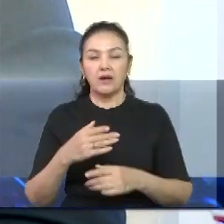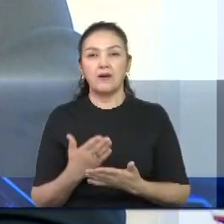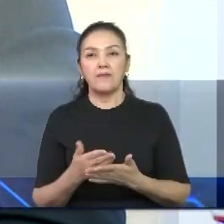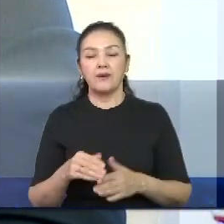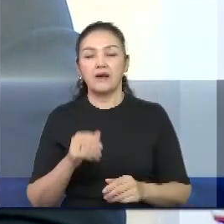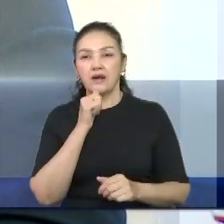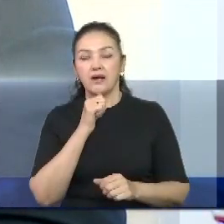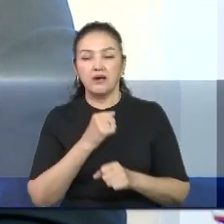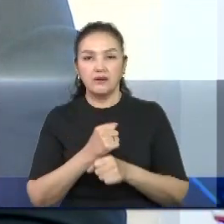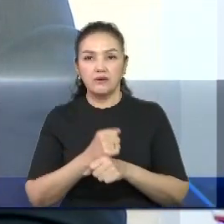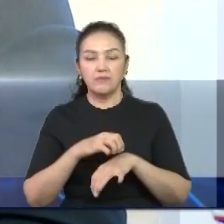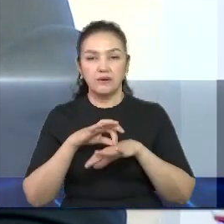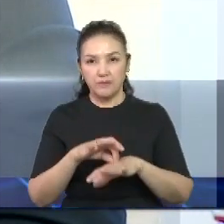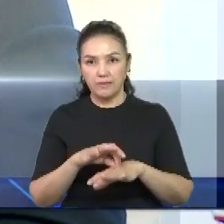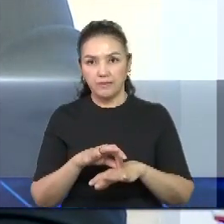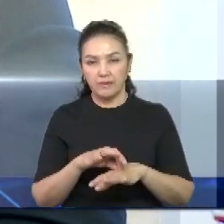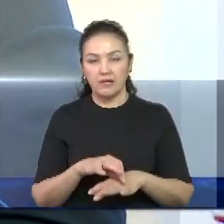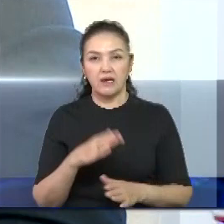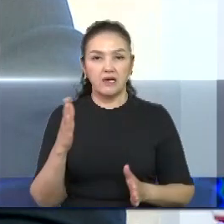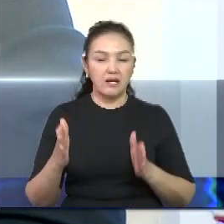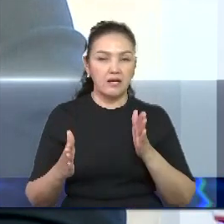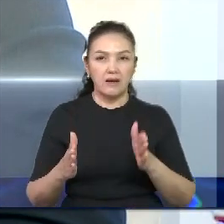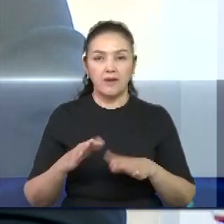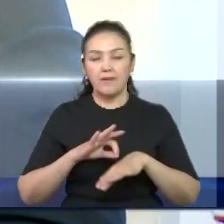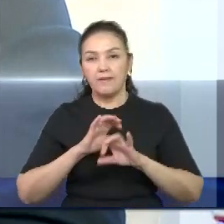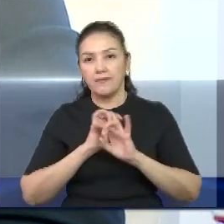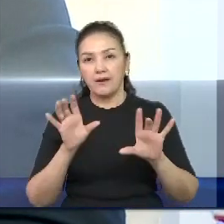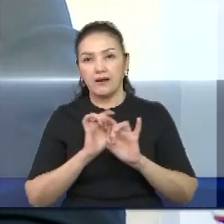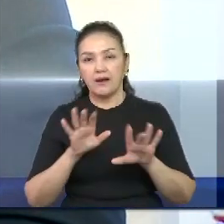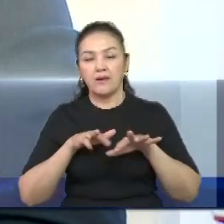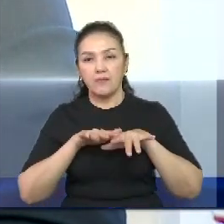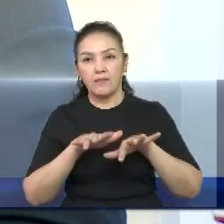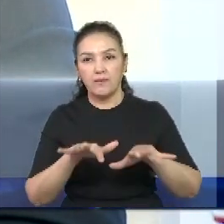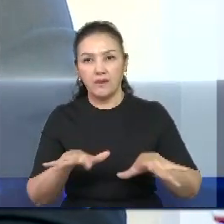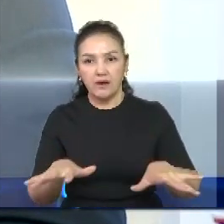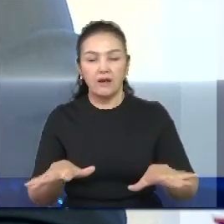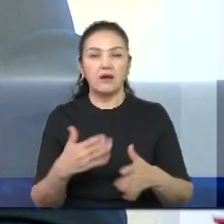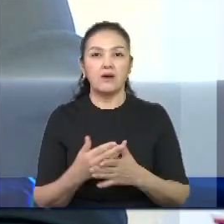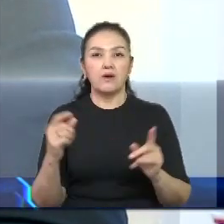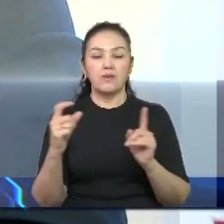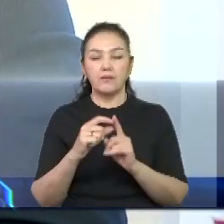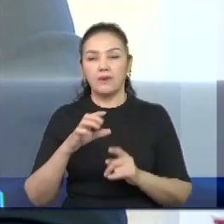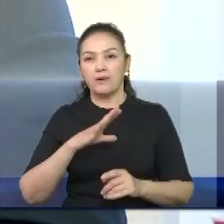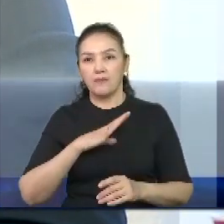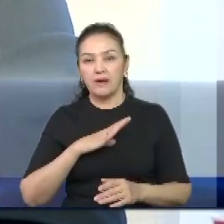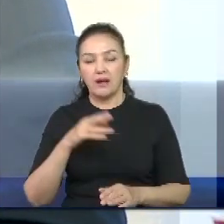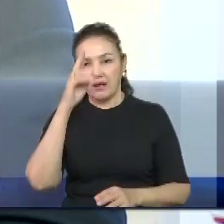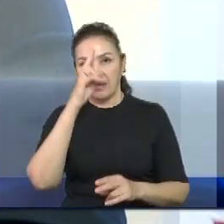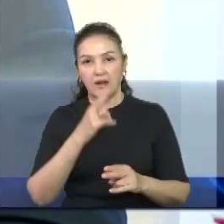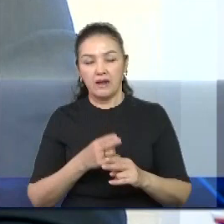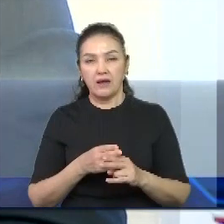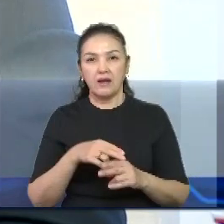зерттеу жұмыстарды жүргізіп, жан-жаққа жеткізіп отқан осы сөйлеп отырған